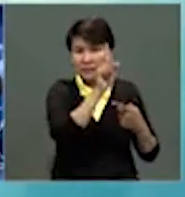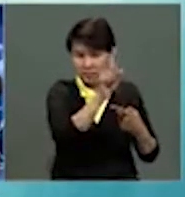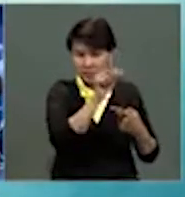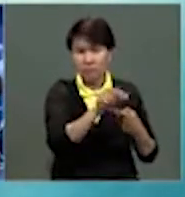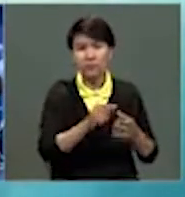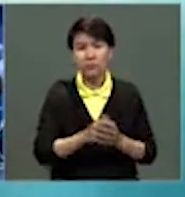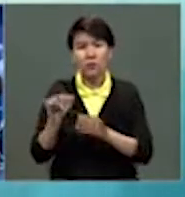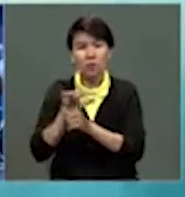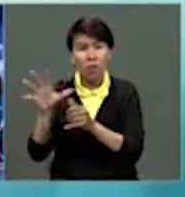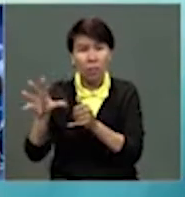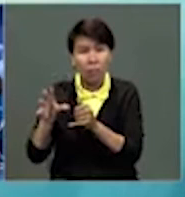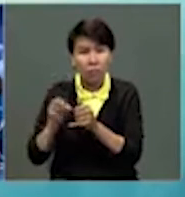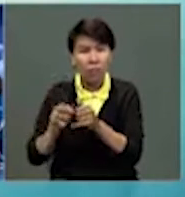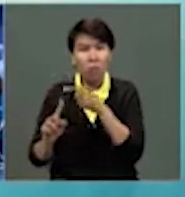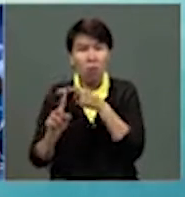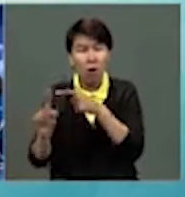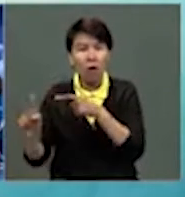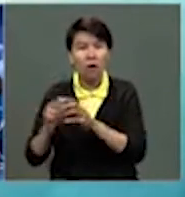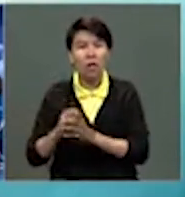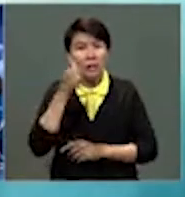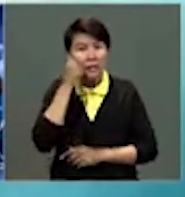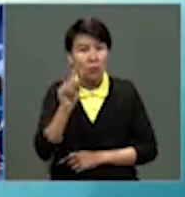ก็คืออะไรใหม่ของเขา 6หมื่นกว่า 1